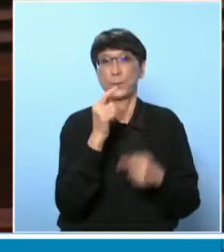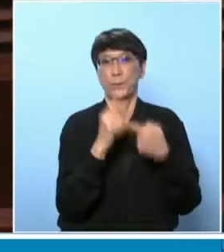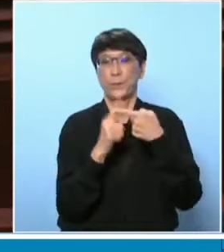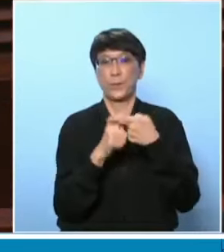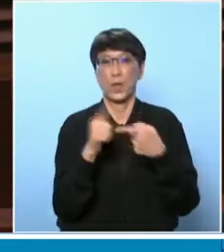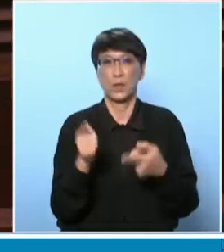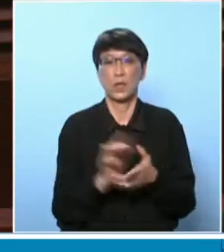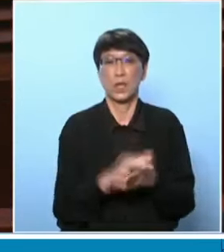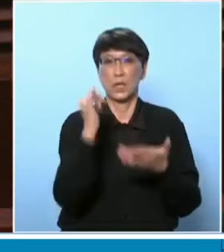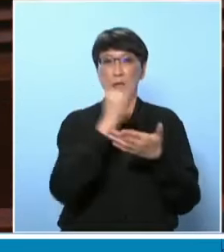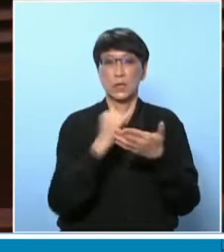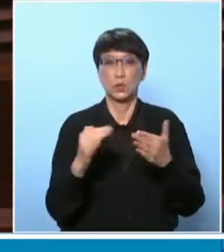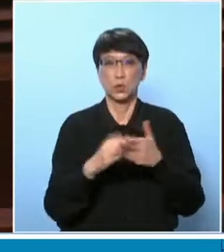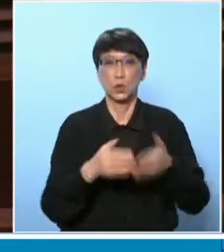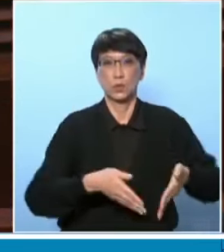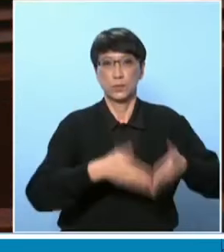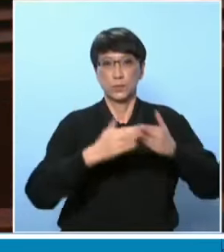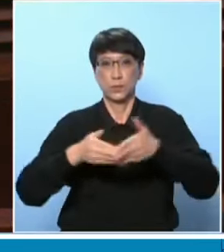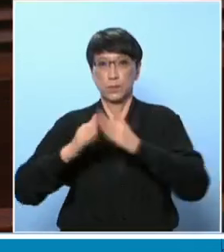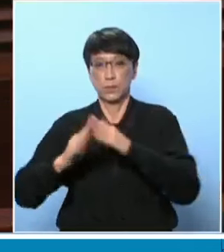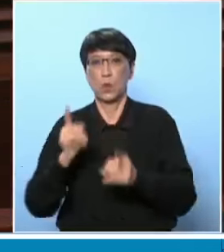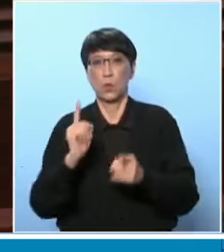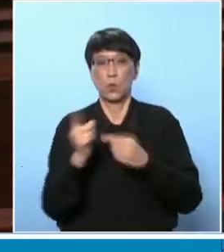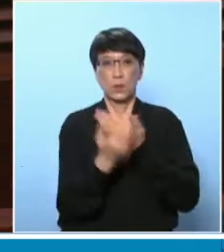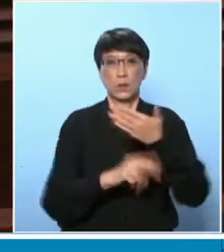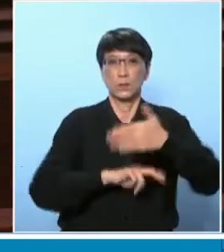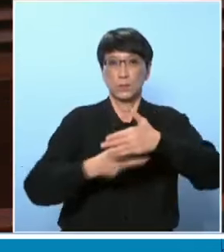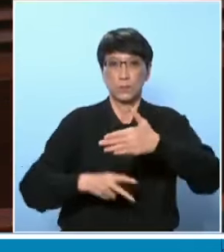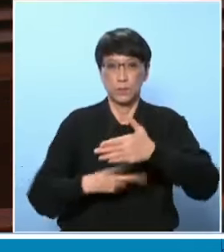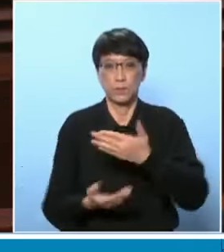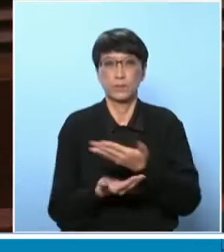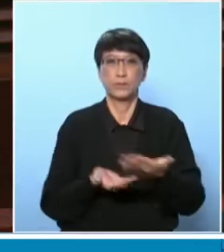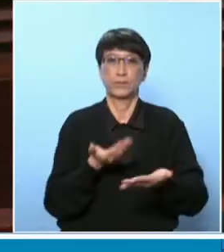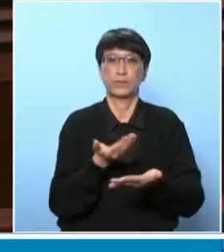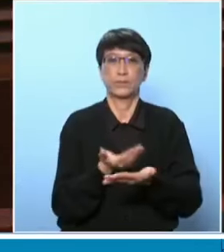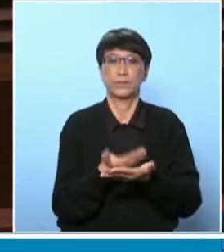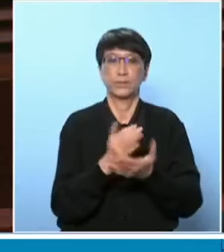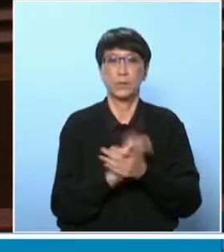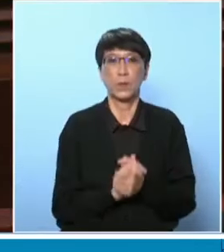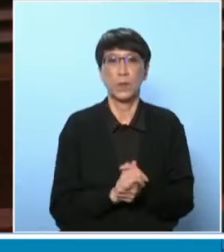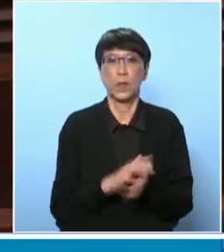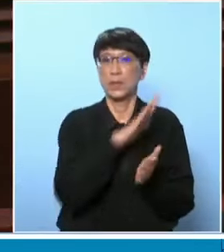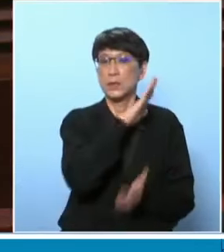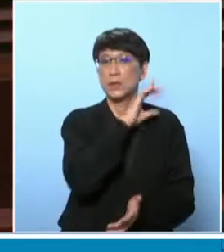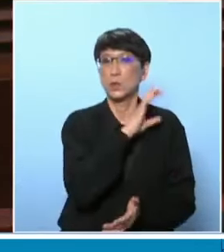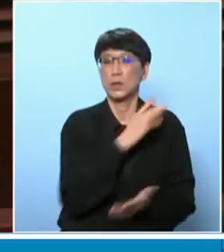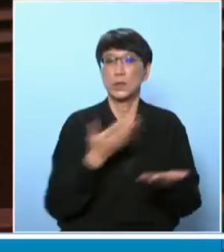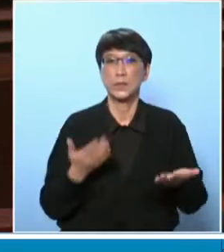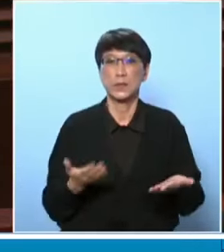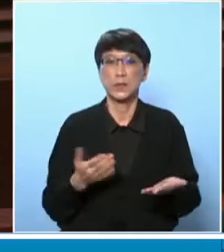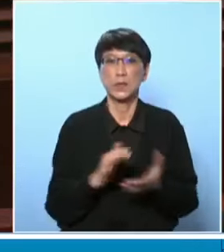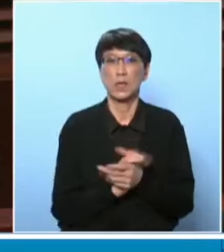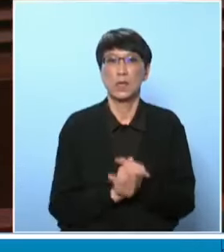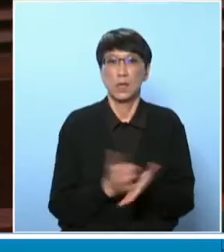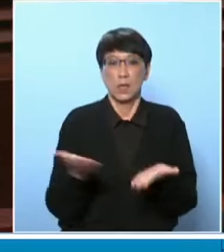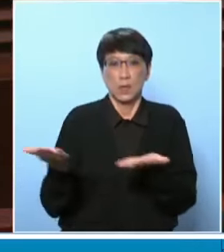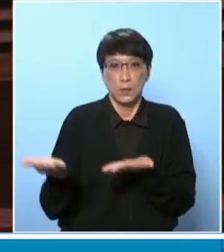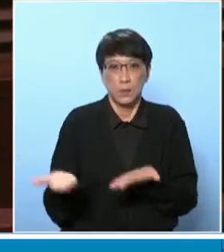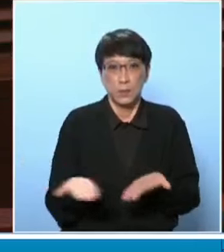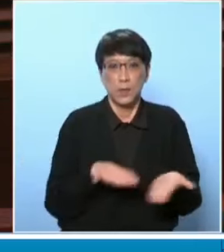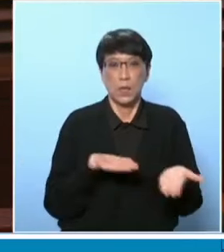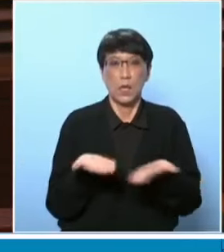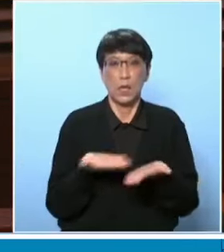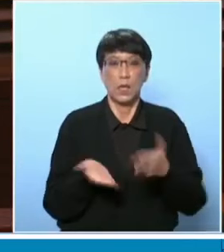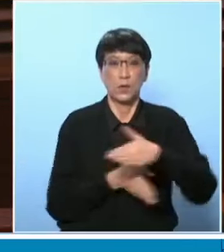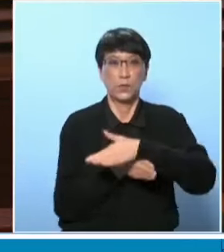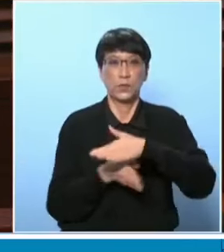術館，亦都先後落成或者翻新。在酒店接待能力方面，現時酒店和賓館合計的客